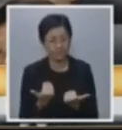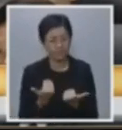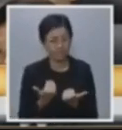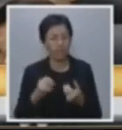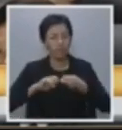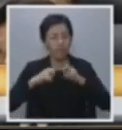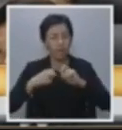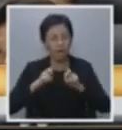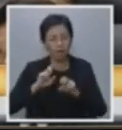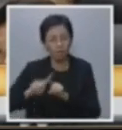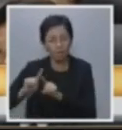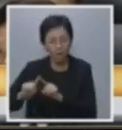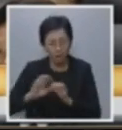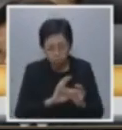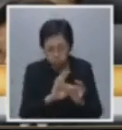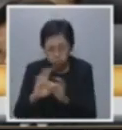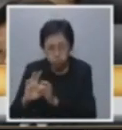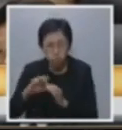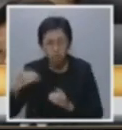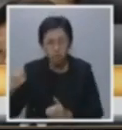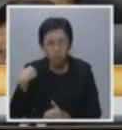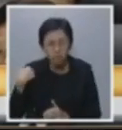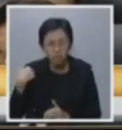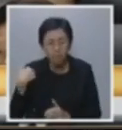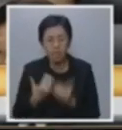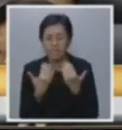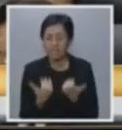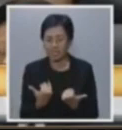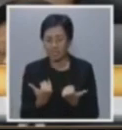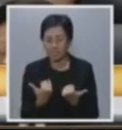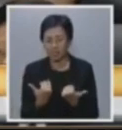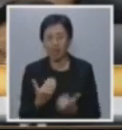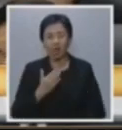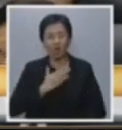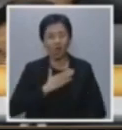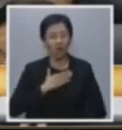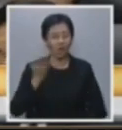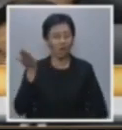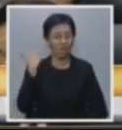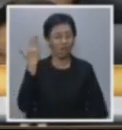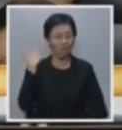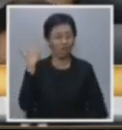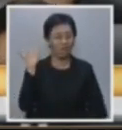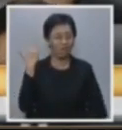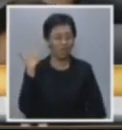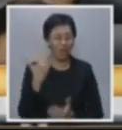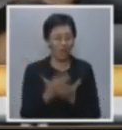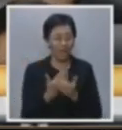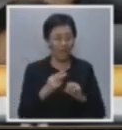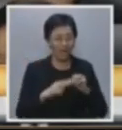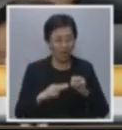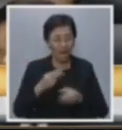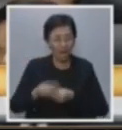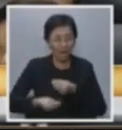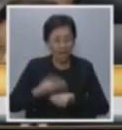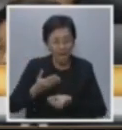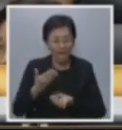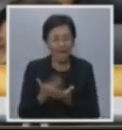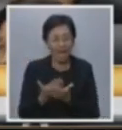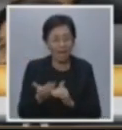องที่สำคัญที่สุดความหมายก็คือความได้เปรียบที่เราเคยมีจากอัตราแลกเปลี่ยนที่อ่อนค่าตั้ง